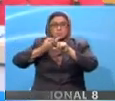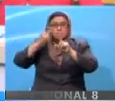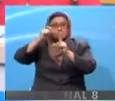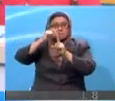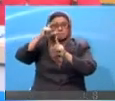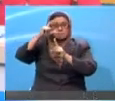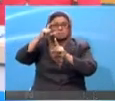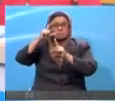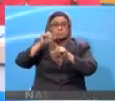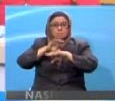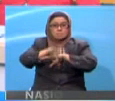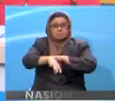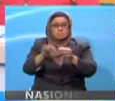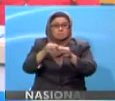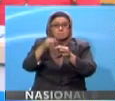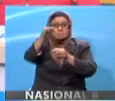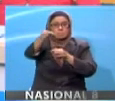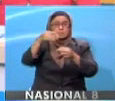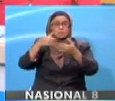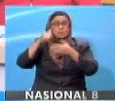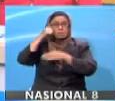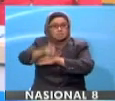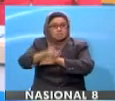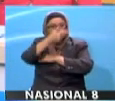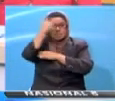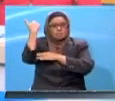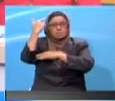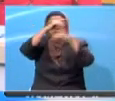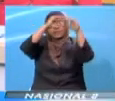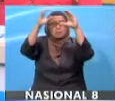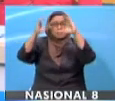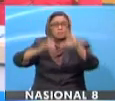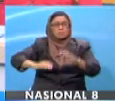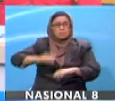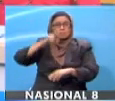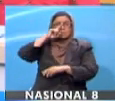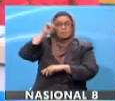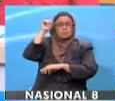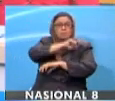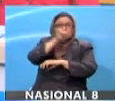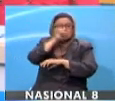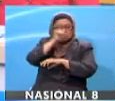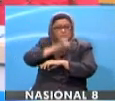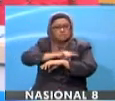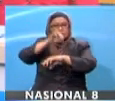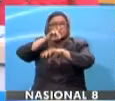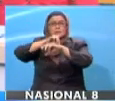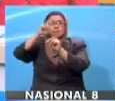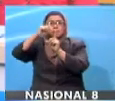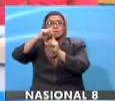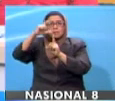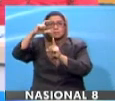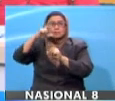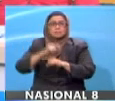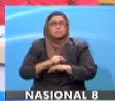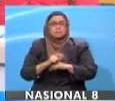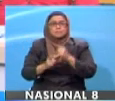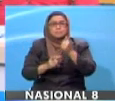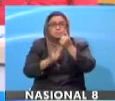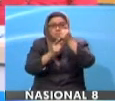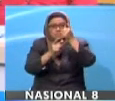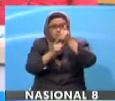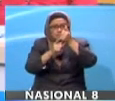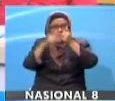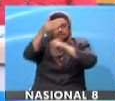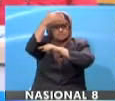terpaksa ditunda sehingga esok berikutan cuaca buruk di negara itu. Timbalan Pesuruhjaya Tinggi Malaysia ke Pakistan, Ayub Omar